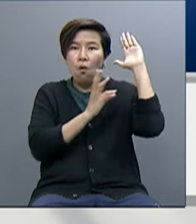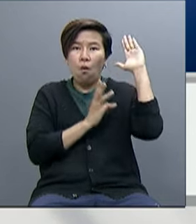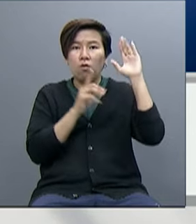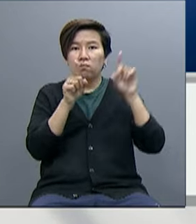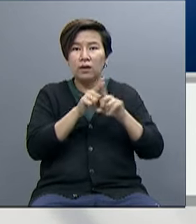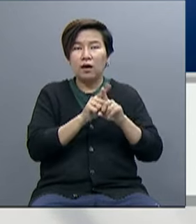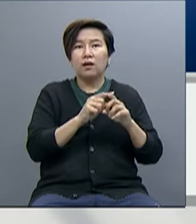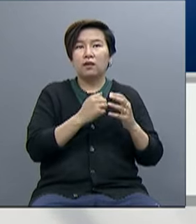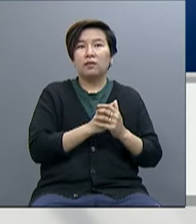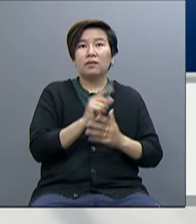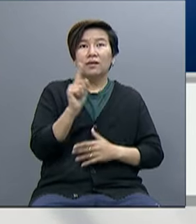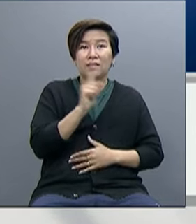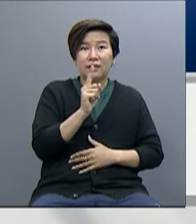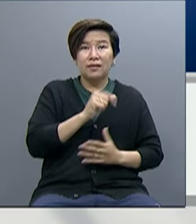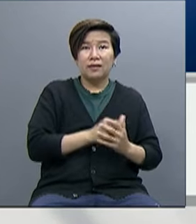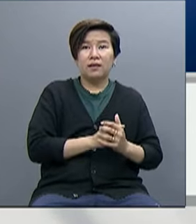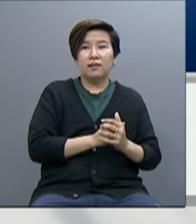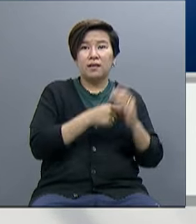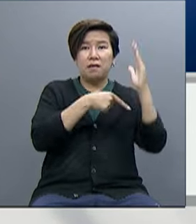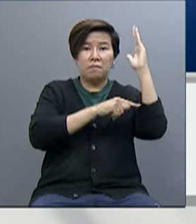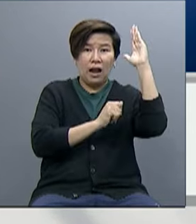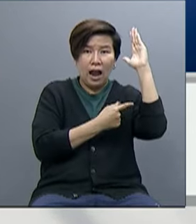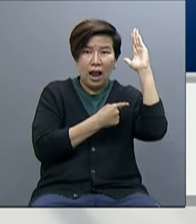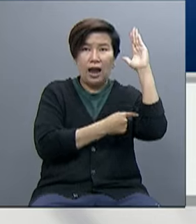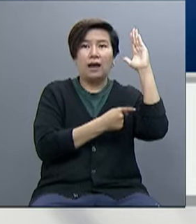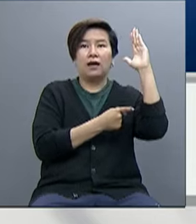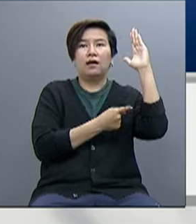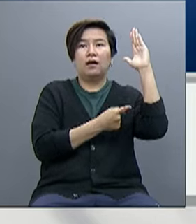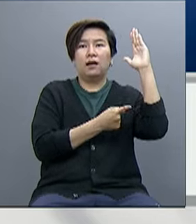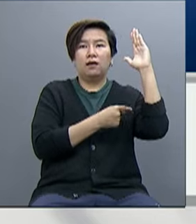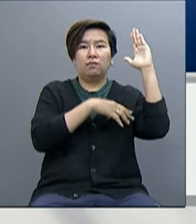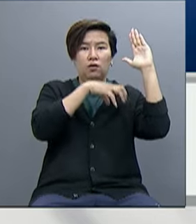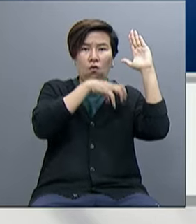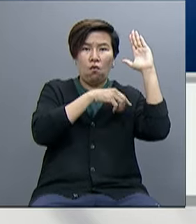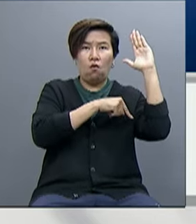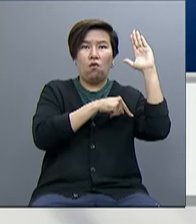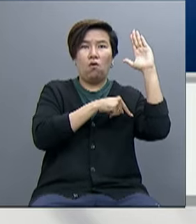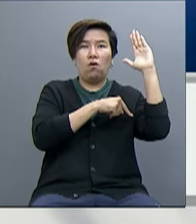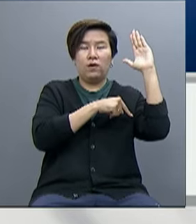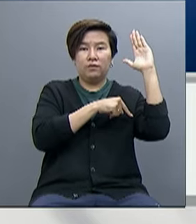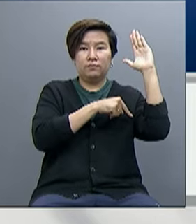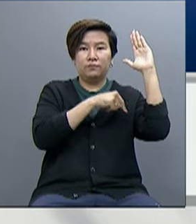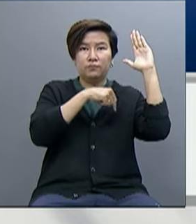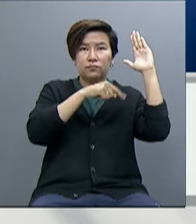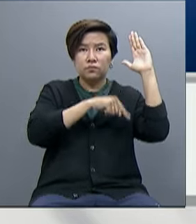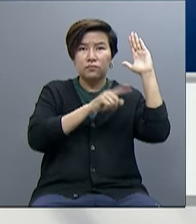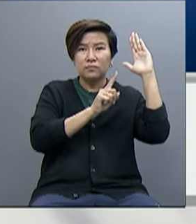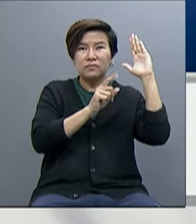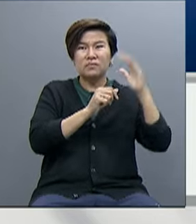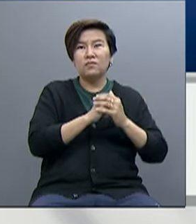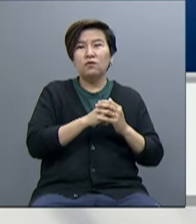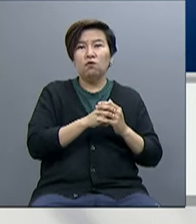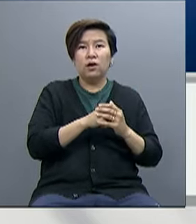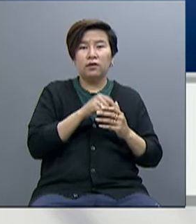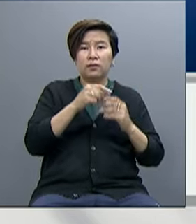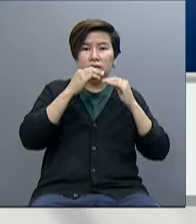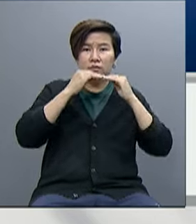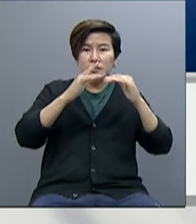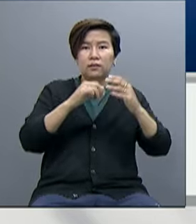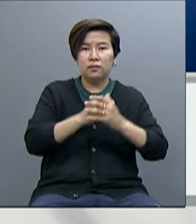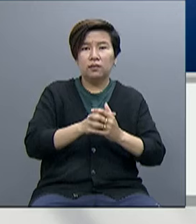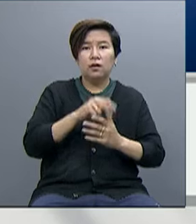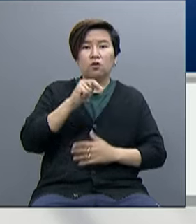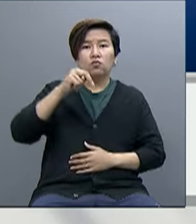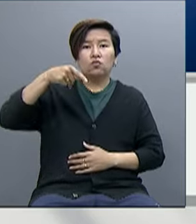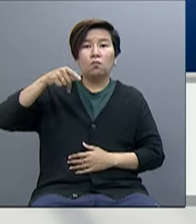สุรินทร์ทีุ่ทยานแห่งชาติศิรินาถที่เล่าไปเมื่อสักครู่นี้ที่อ่าวพังงาทานโบกรณีหาดนพรัตธาราหมู่เกาะ